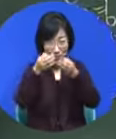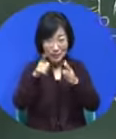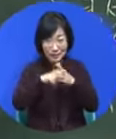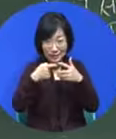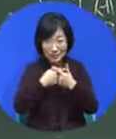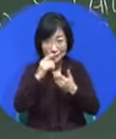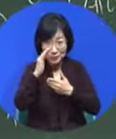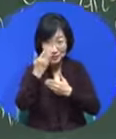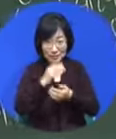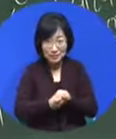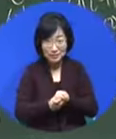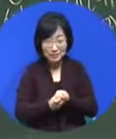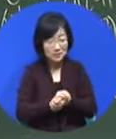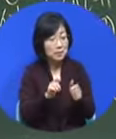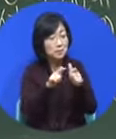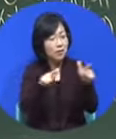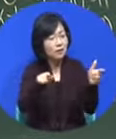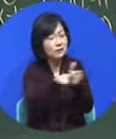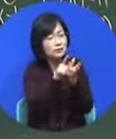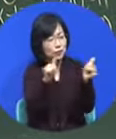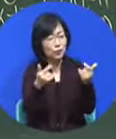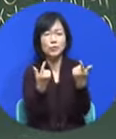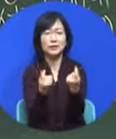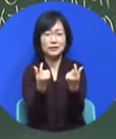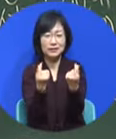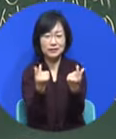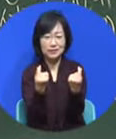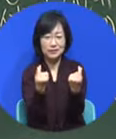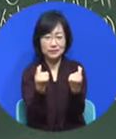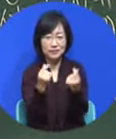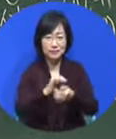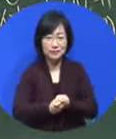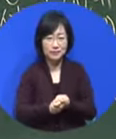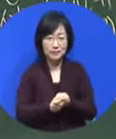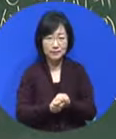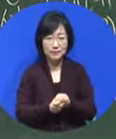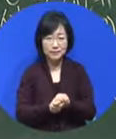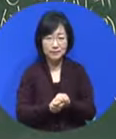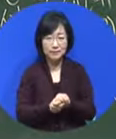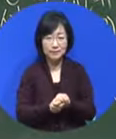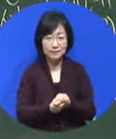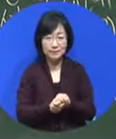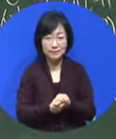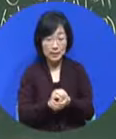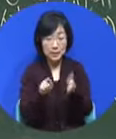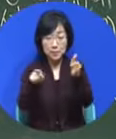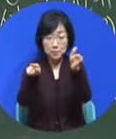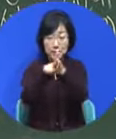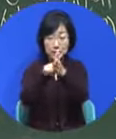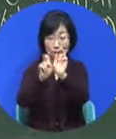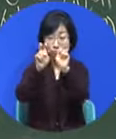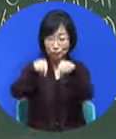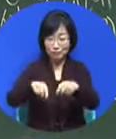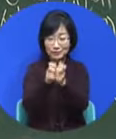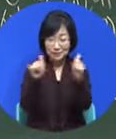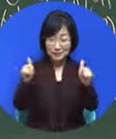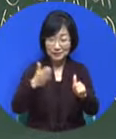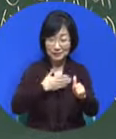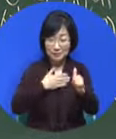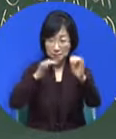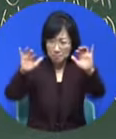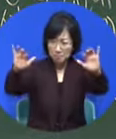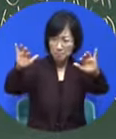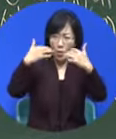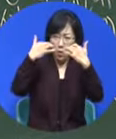신도도 마찬가지입니다 분이 불신을 때신 때 아 저사람은